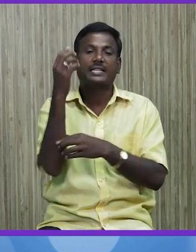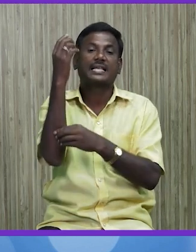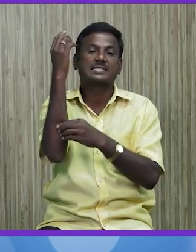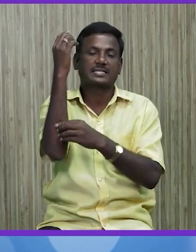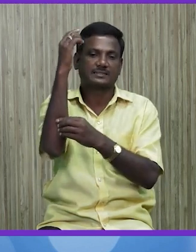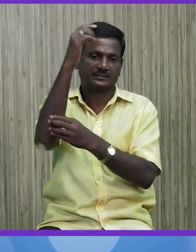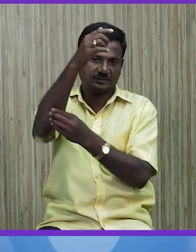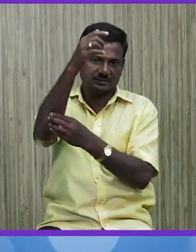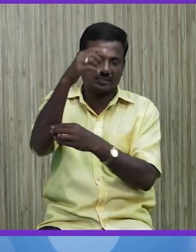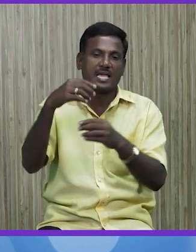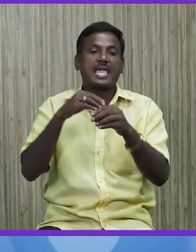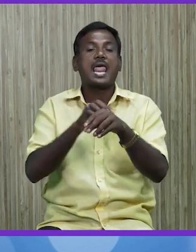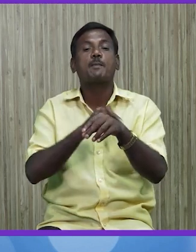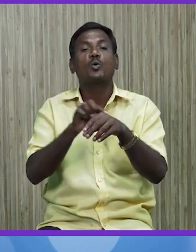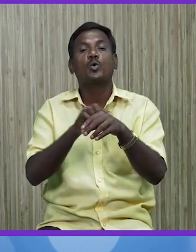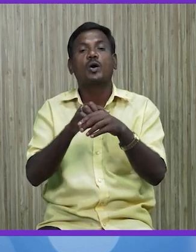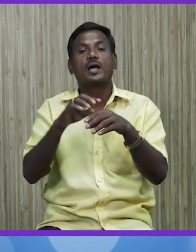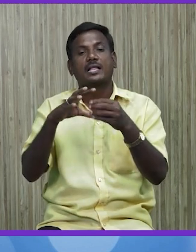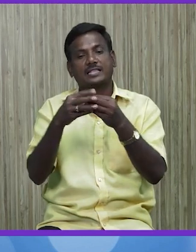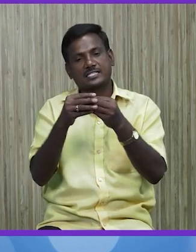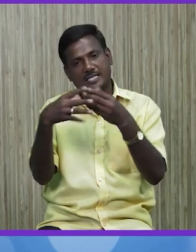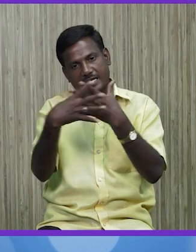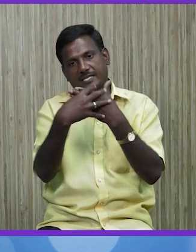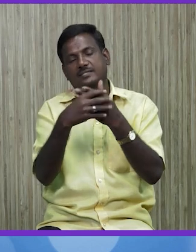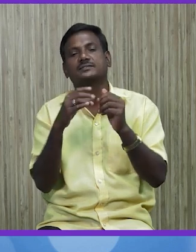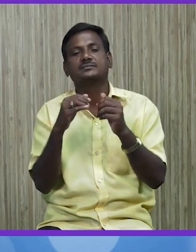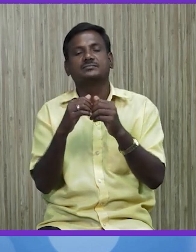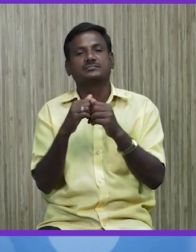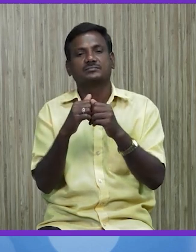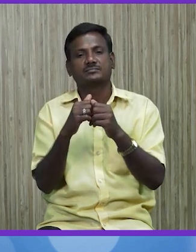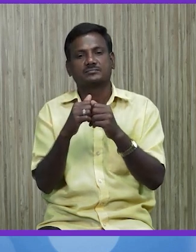நார்கள் எல்லும்புகளை தசைகள் உடன் இனைக்கின்றன.